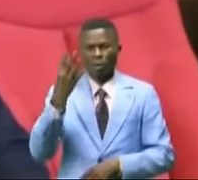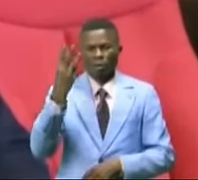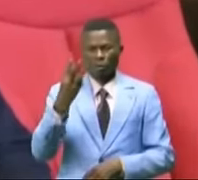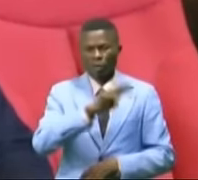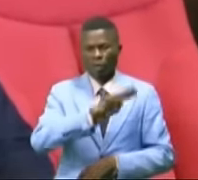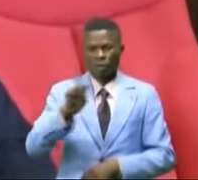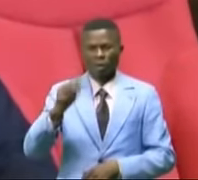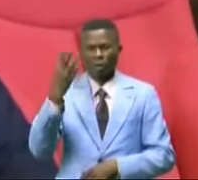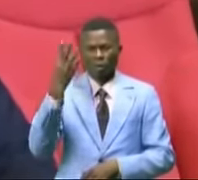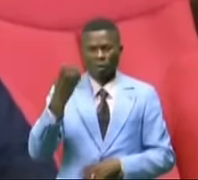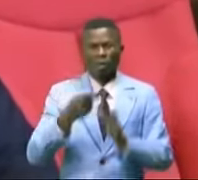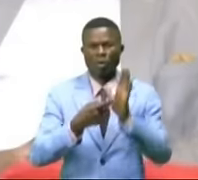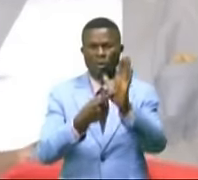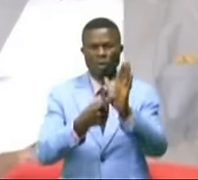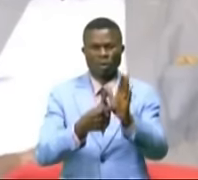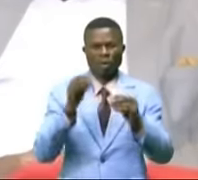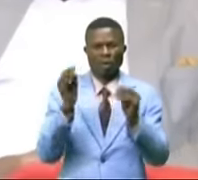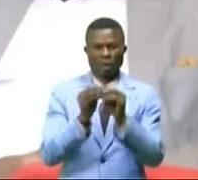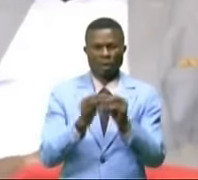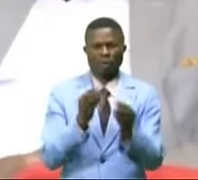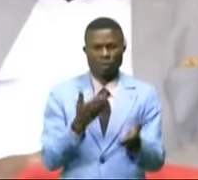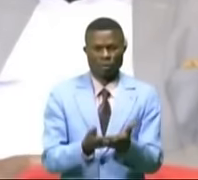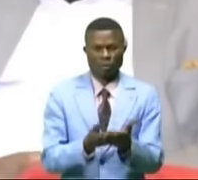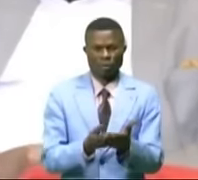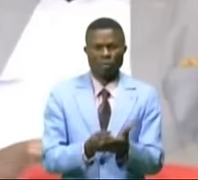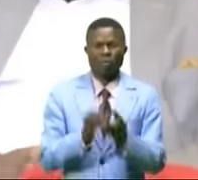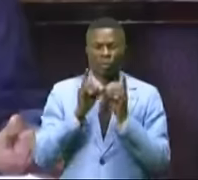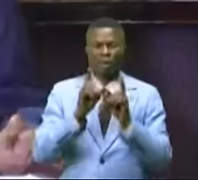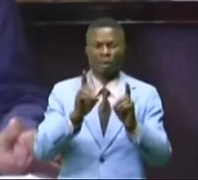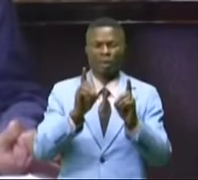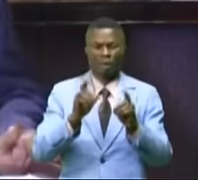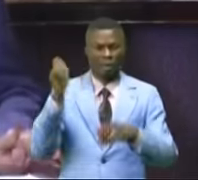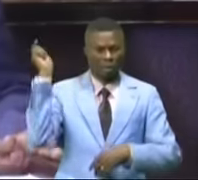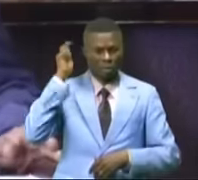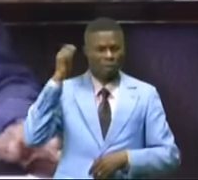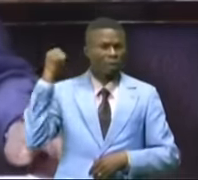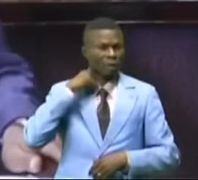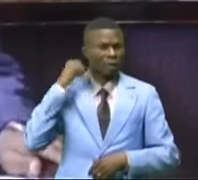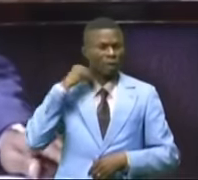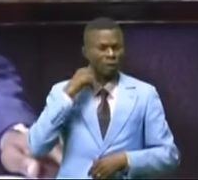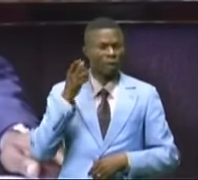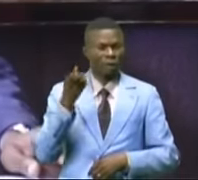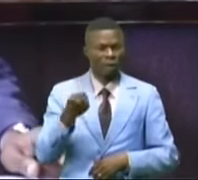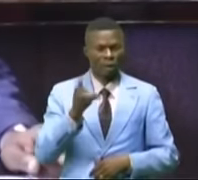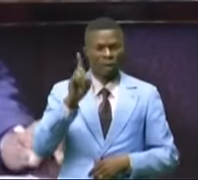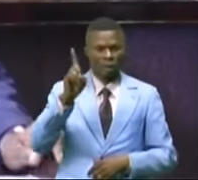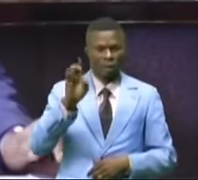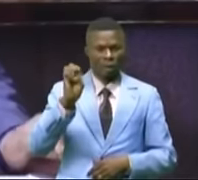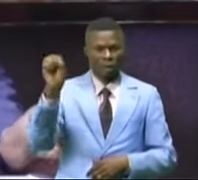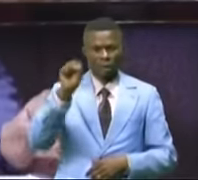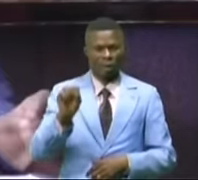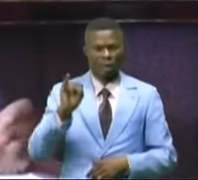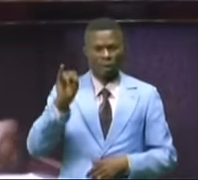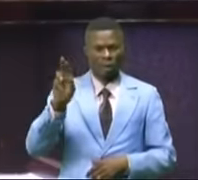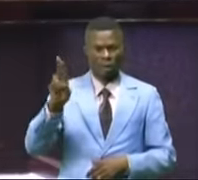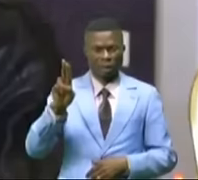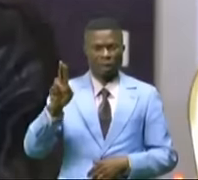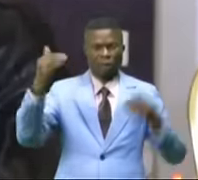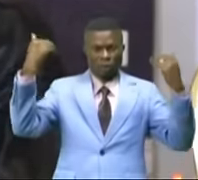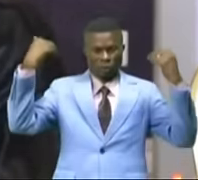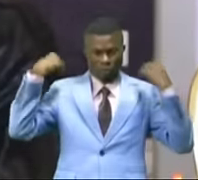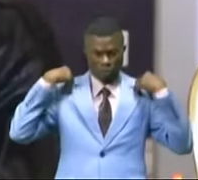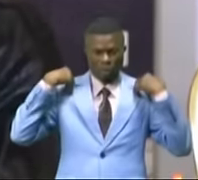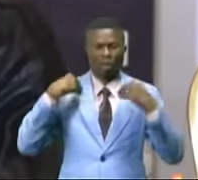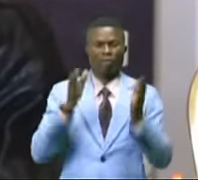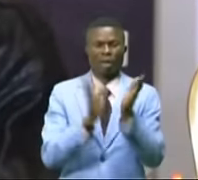2023-2024 ont été présentés au cours de cette réunion. Le mot de circonstance du professeur Dr Machinda Désiré, DG de l'école de santé publique,